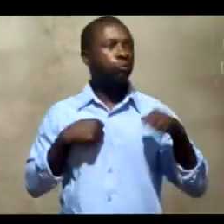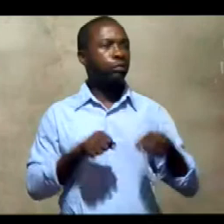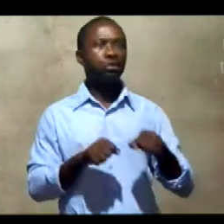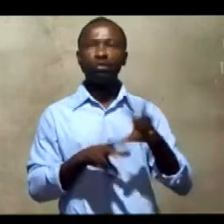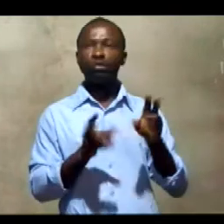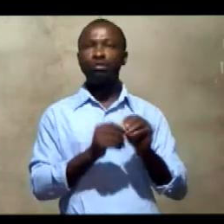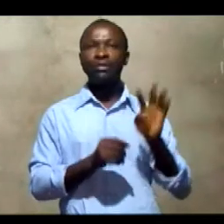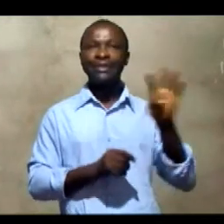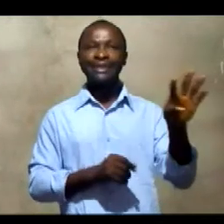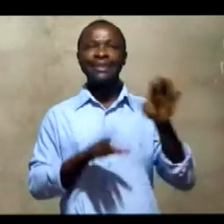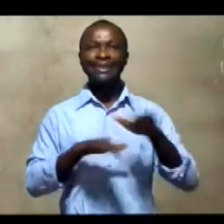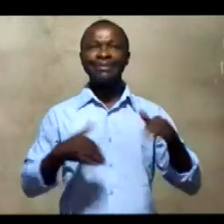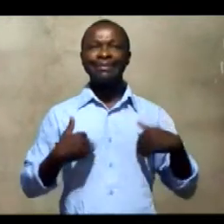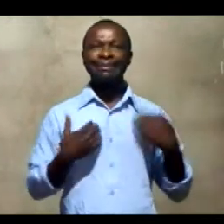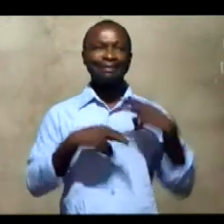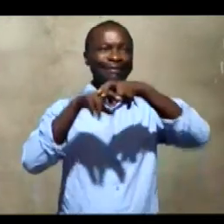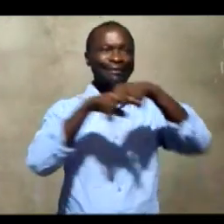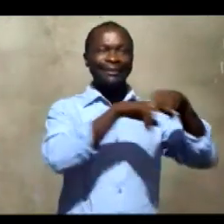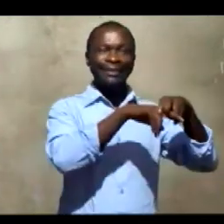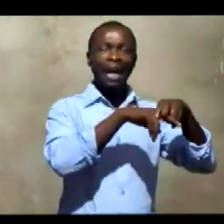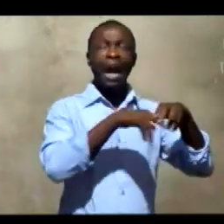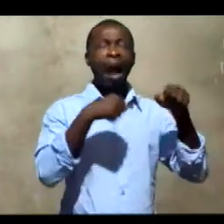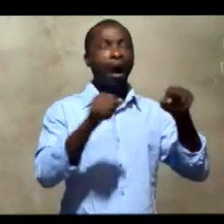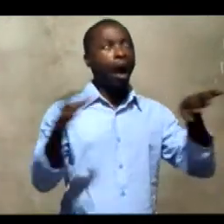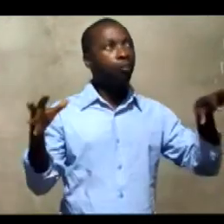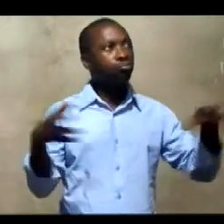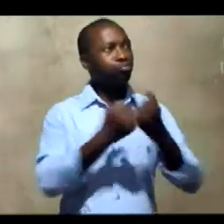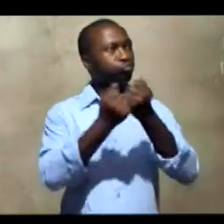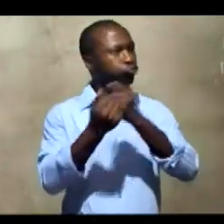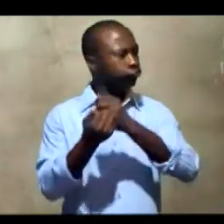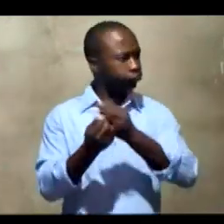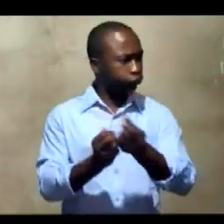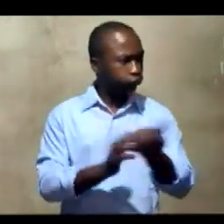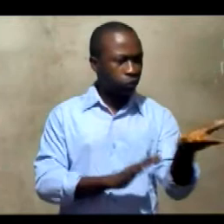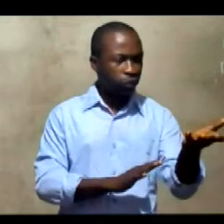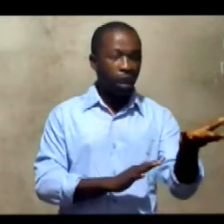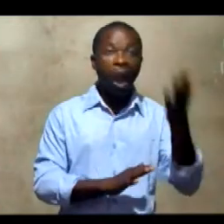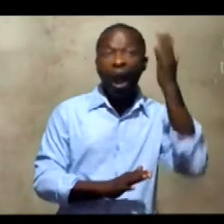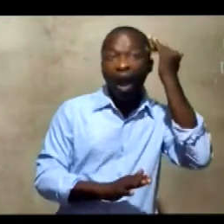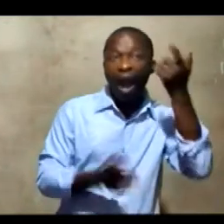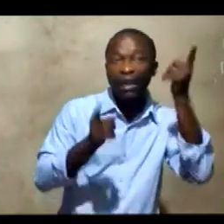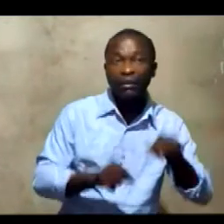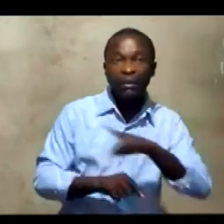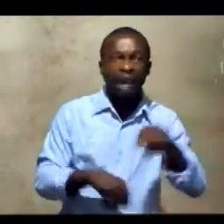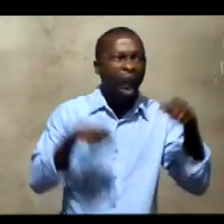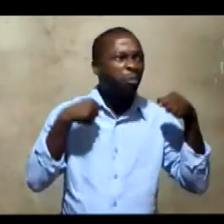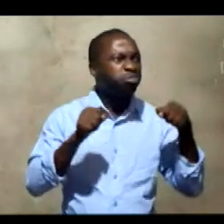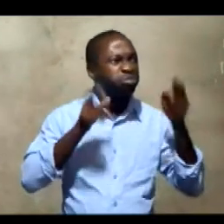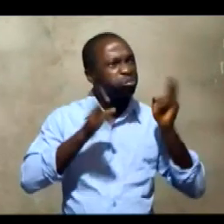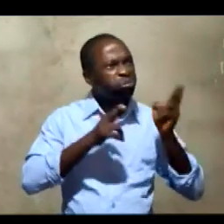comme ça rouge qui était devant lui. Quand il a vu le camion qui a pris toute la chaussée, le camion a garé. Le gars maintenant cherchait à doubler parce que s'il ne doublait